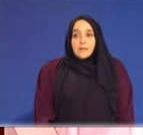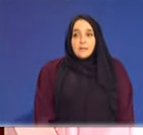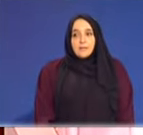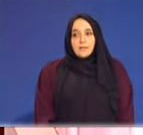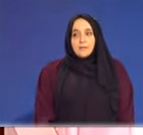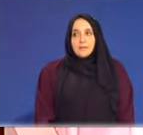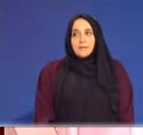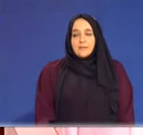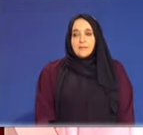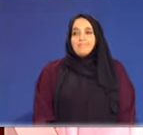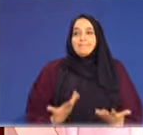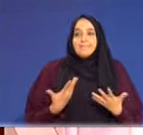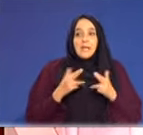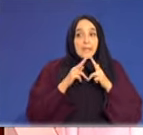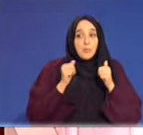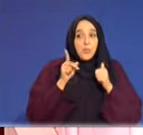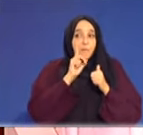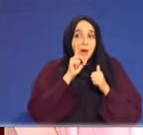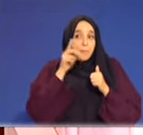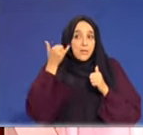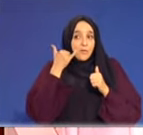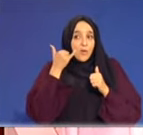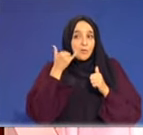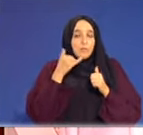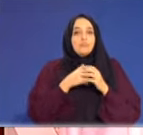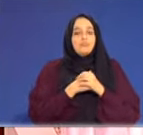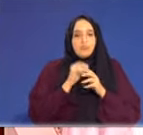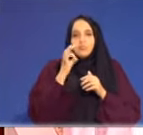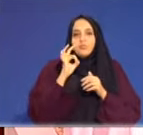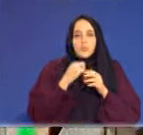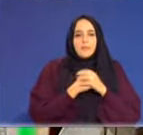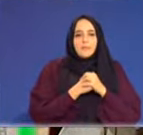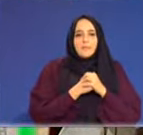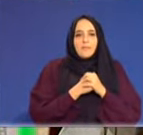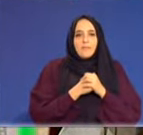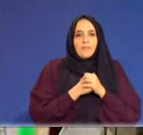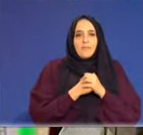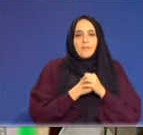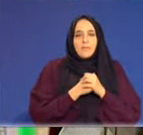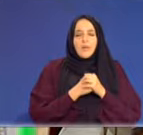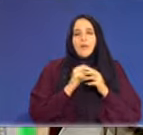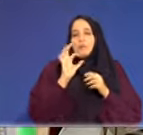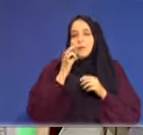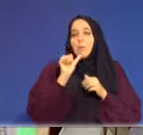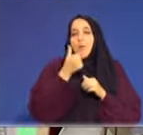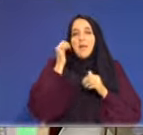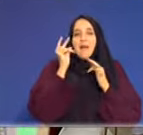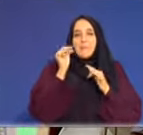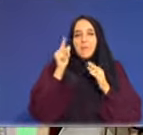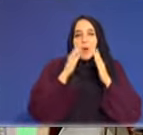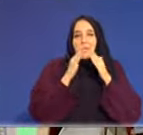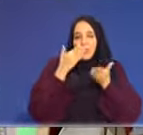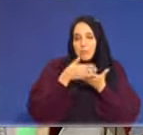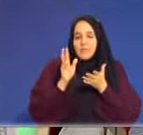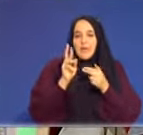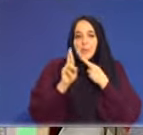من دب أم أنس ولا نعيمة دكتور، لأنه كان أول كان تواصل معها من خلال قضيتها.